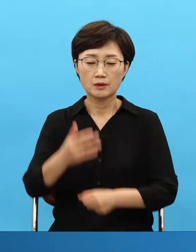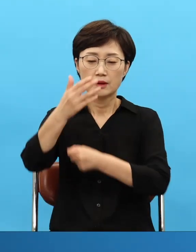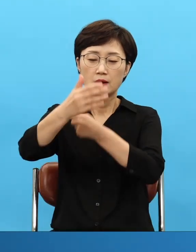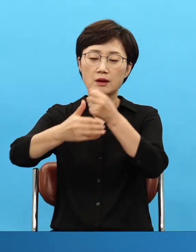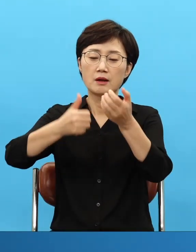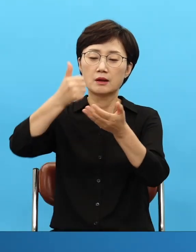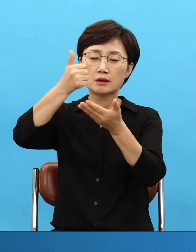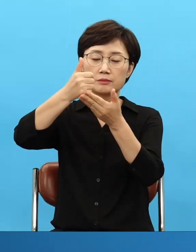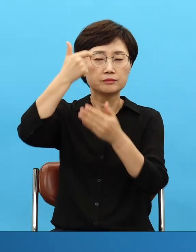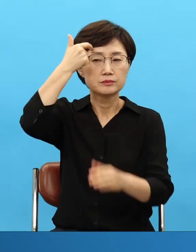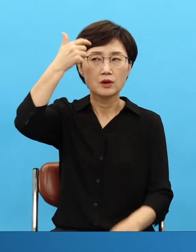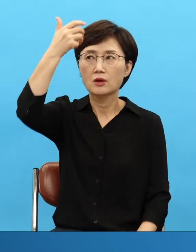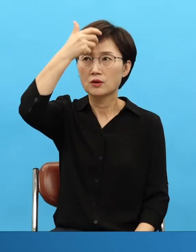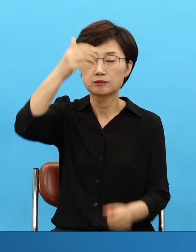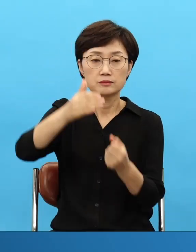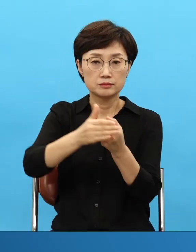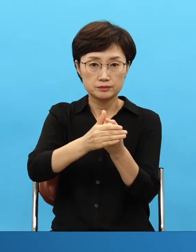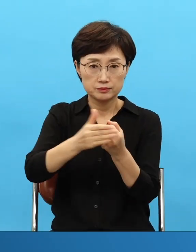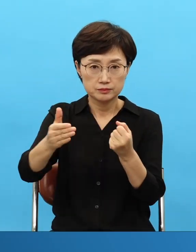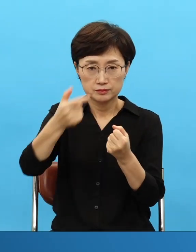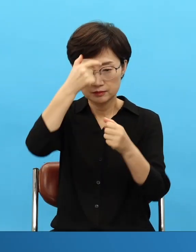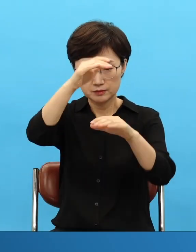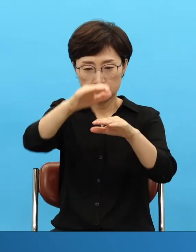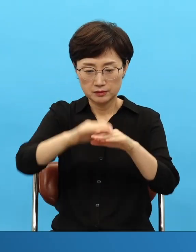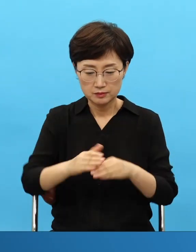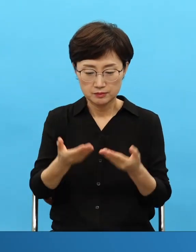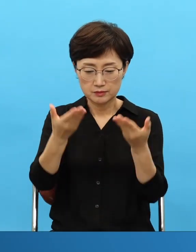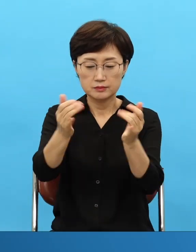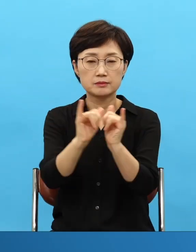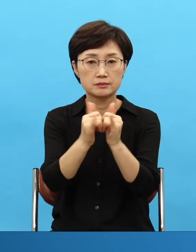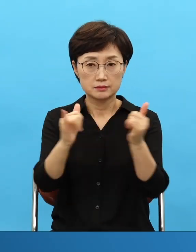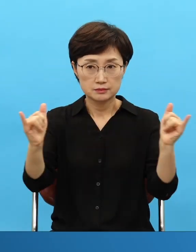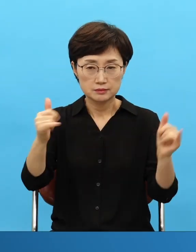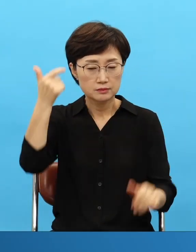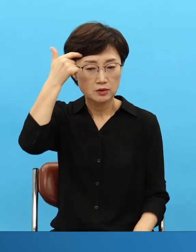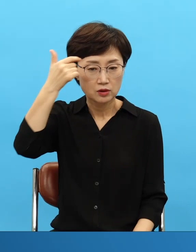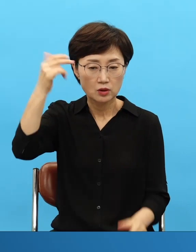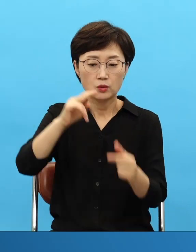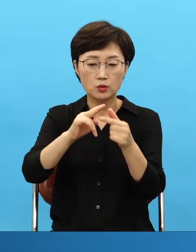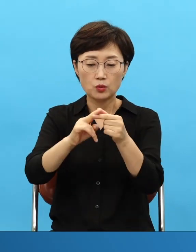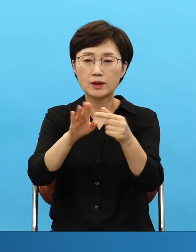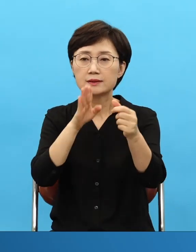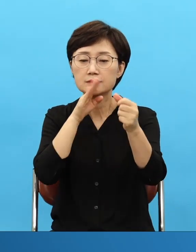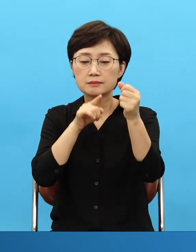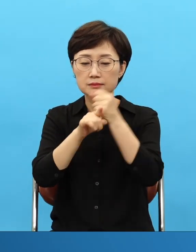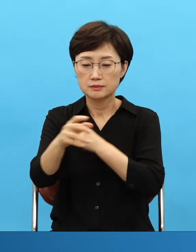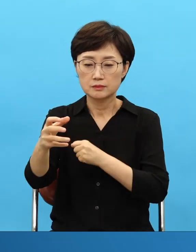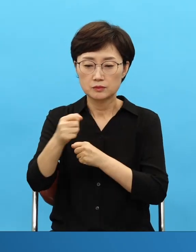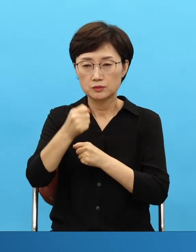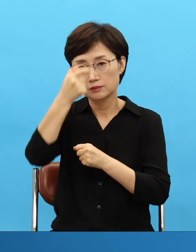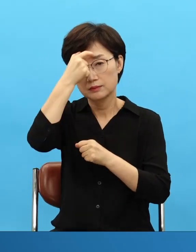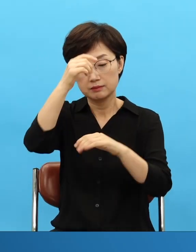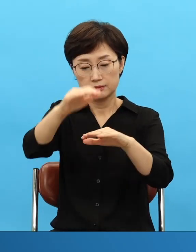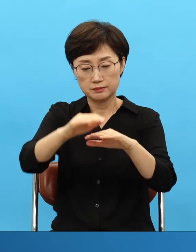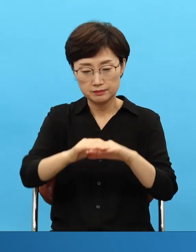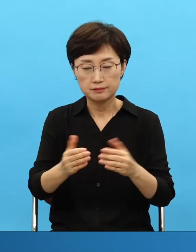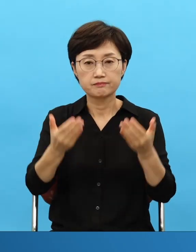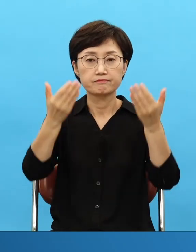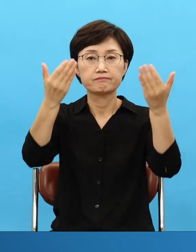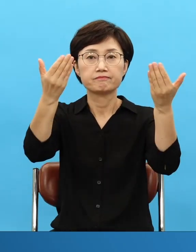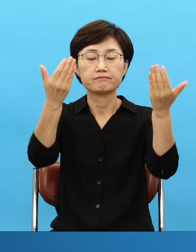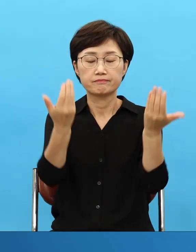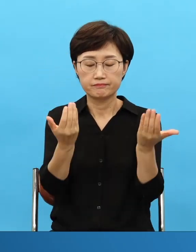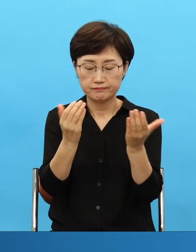하나님은 여기시니 예배하는 자가 영과 진리로 예배할지니라. 아멘. God is spirit, and his worshippers must worship in spirit and in